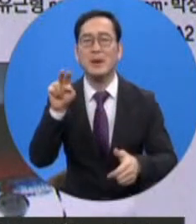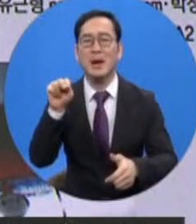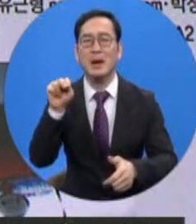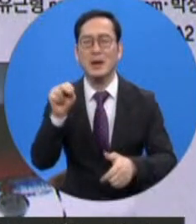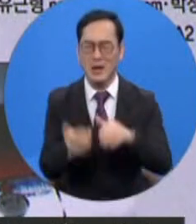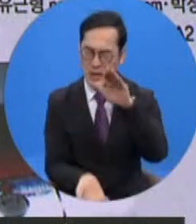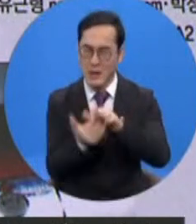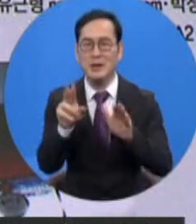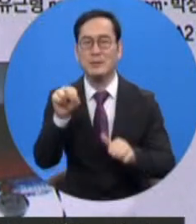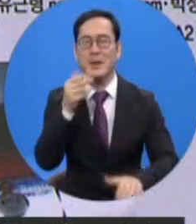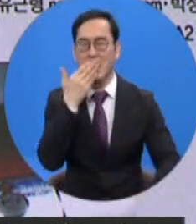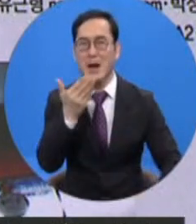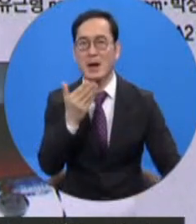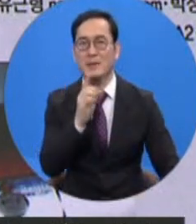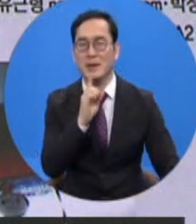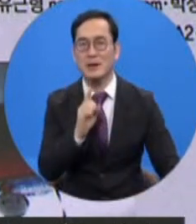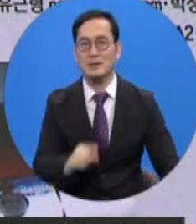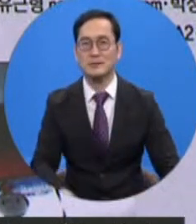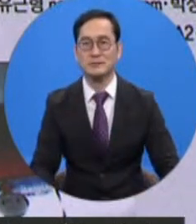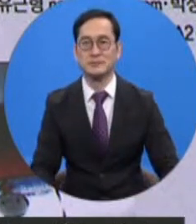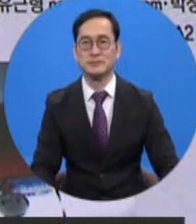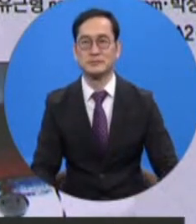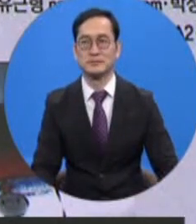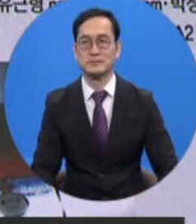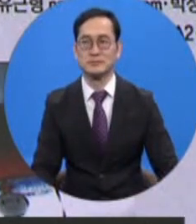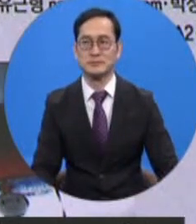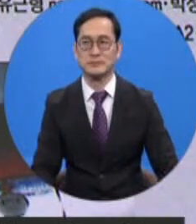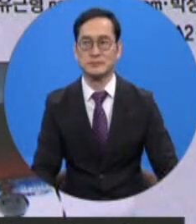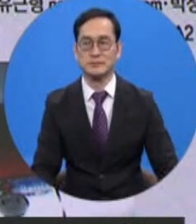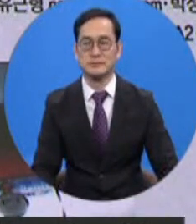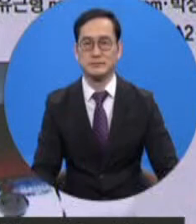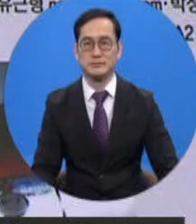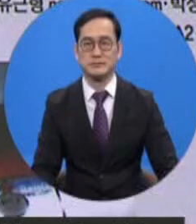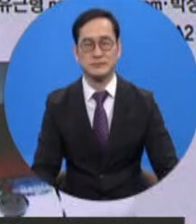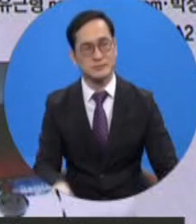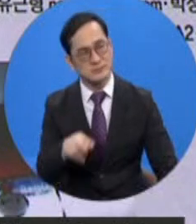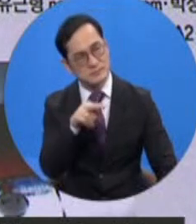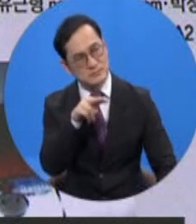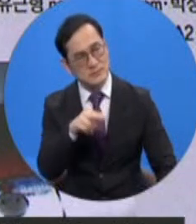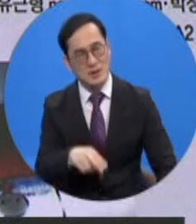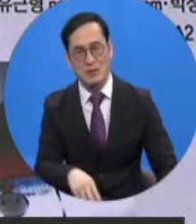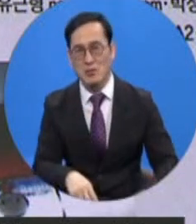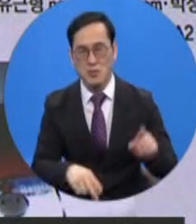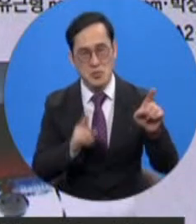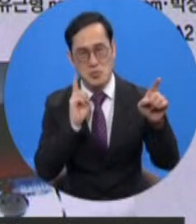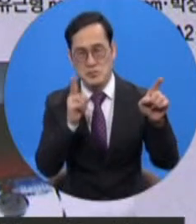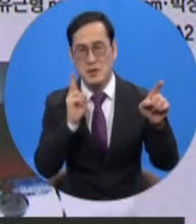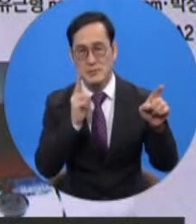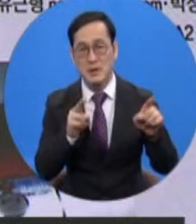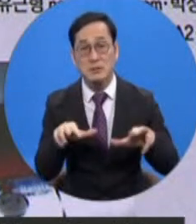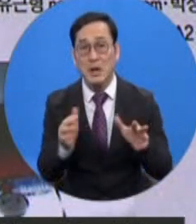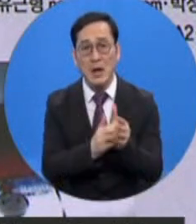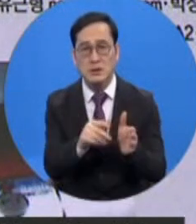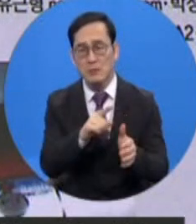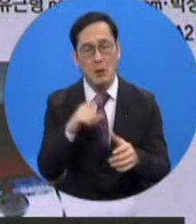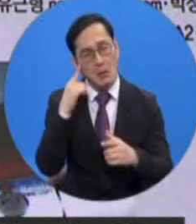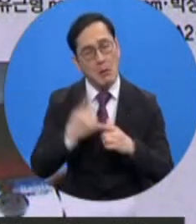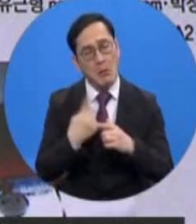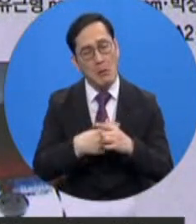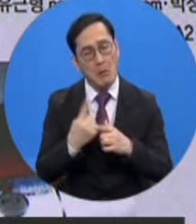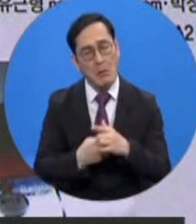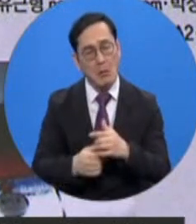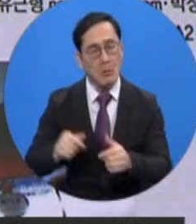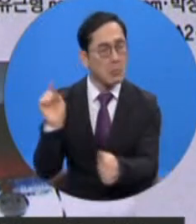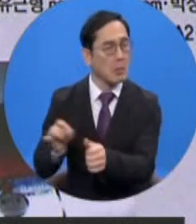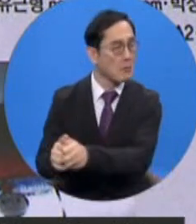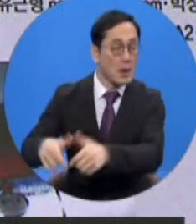방역 당국 수장의 할 말인가? 라는 비판적인 생각도 듭니다. 지금까지 뭐하고 있다가 2만 명